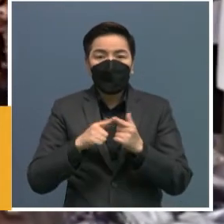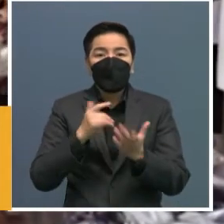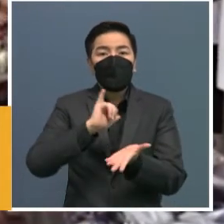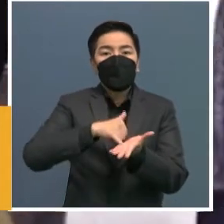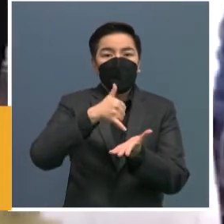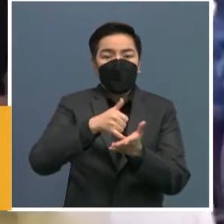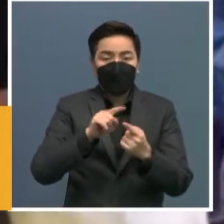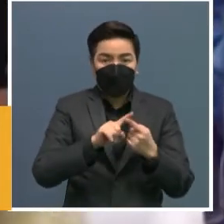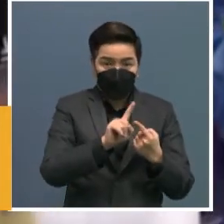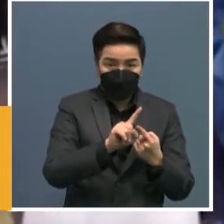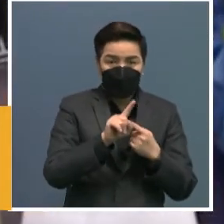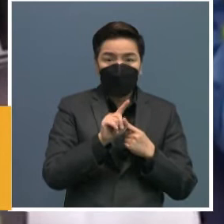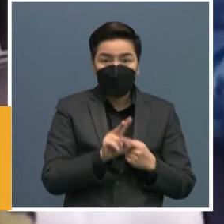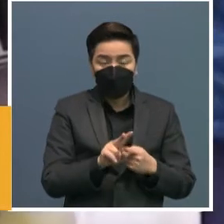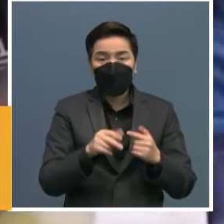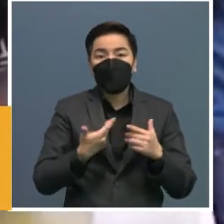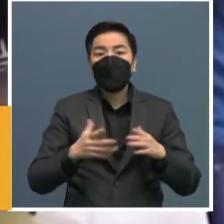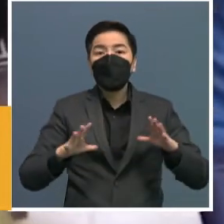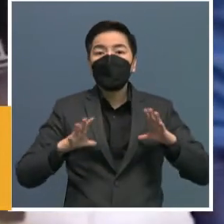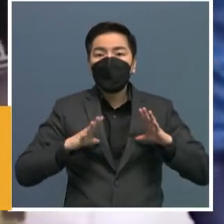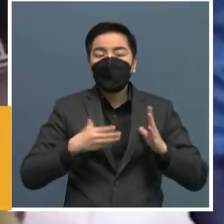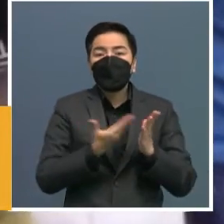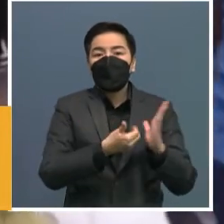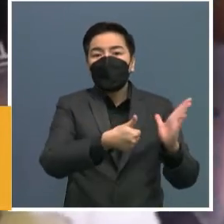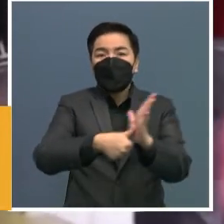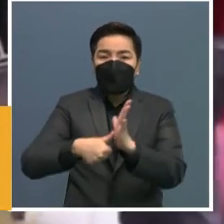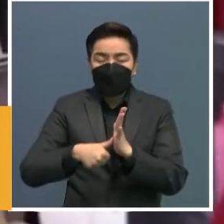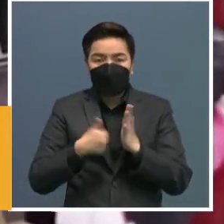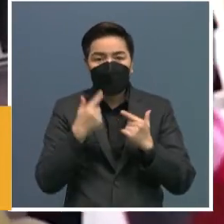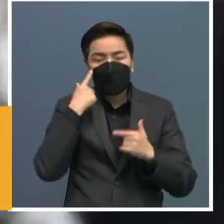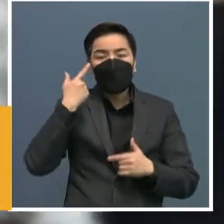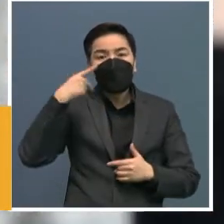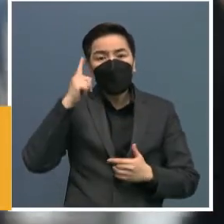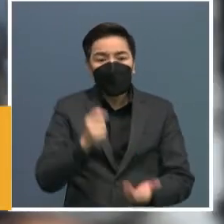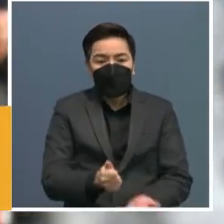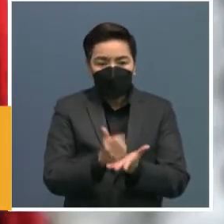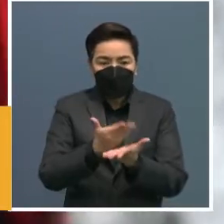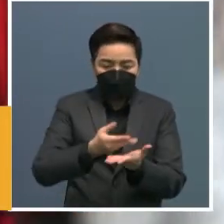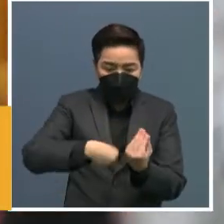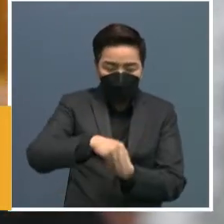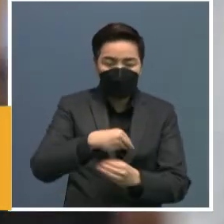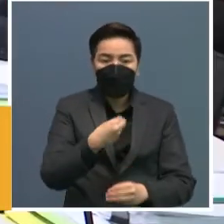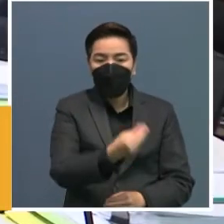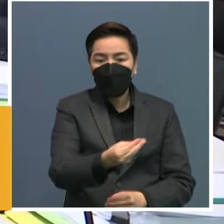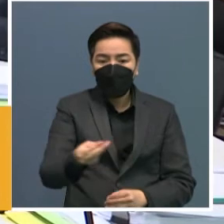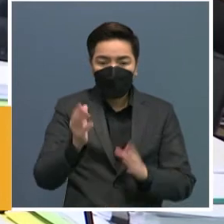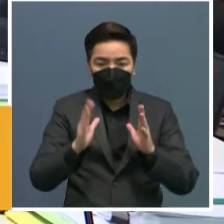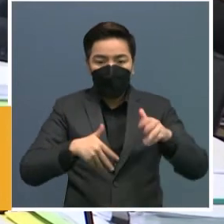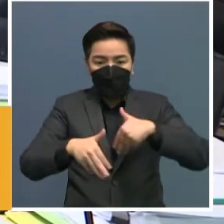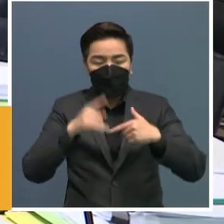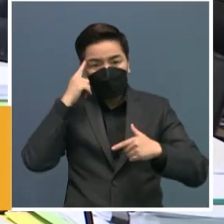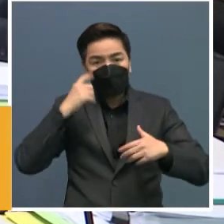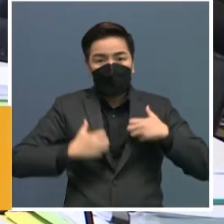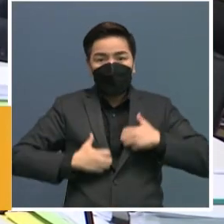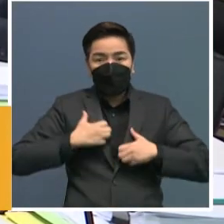และอีก 1แสนล้านบาทของโครงการพักทรัพย์พักนี่เนี่ยก็จะได้เป็นประโยชน์ช่วยเสริมสภาพคล่องให้ผู้ประกอบธุรกิจที่กำลัง